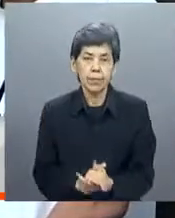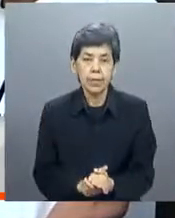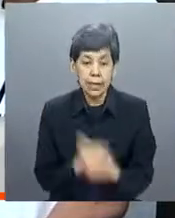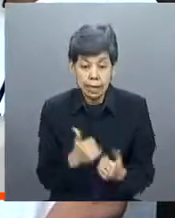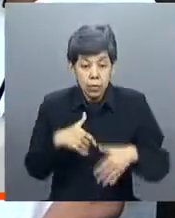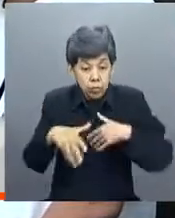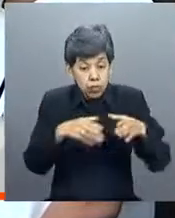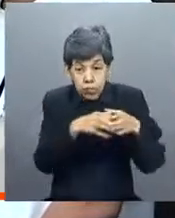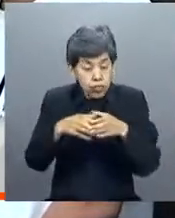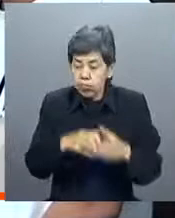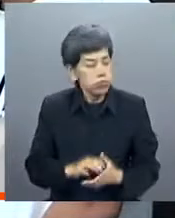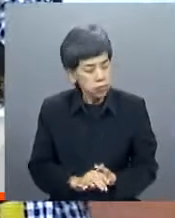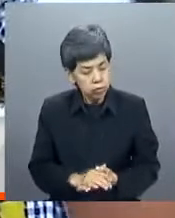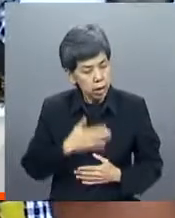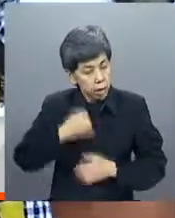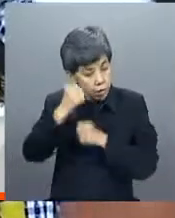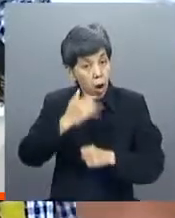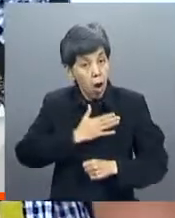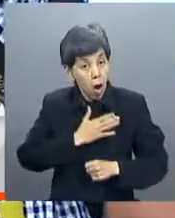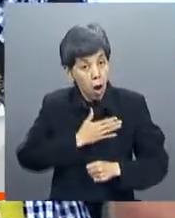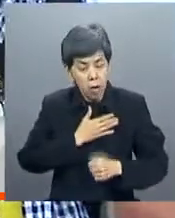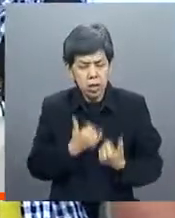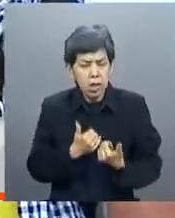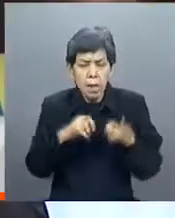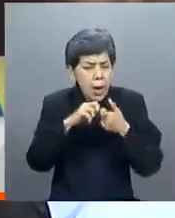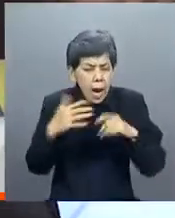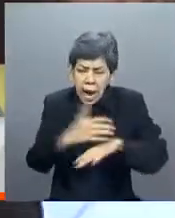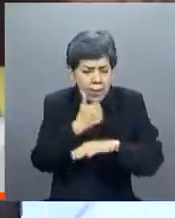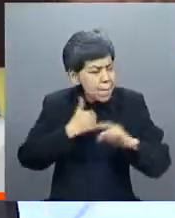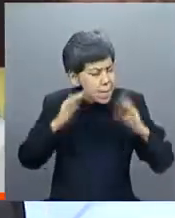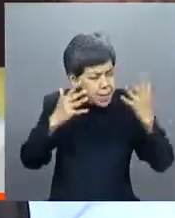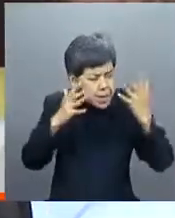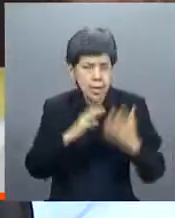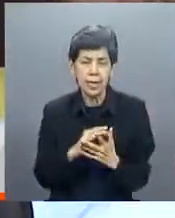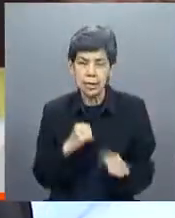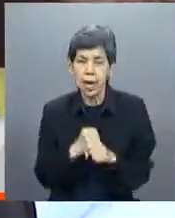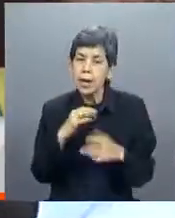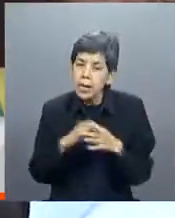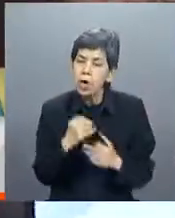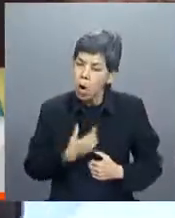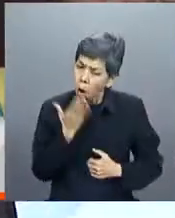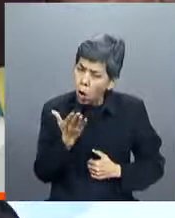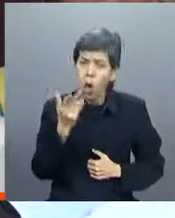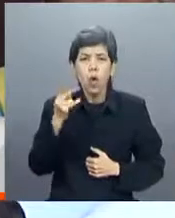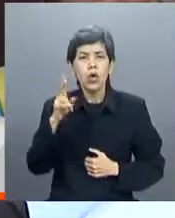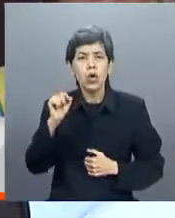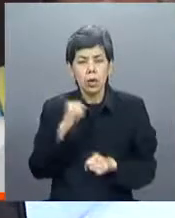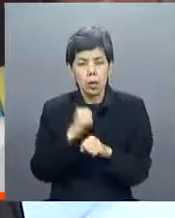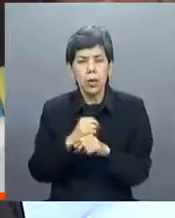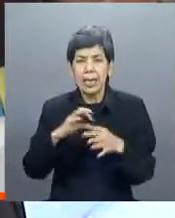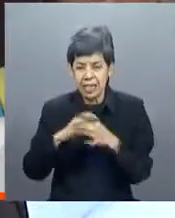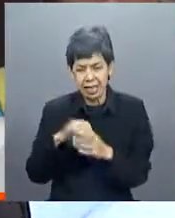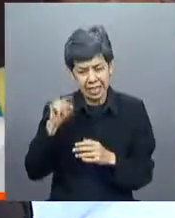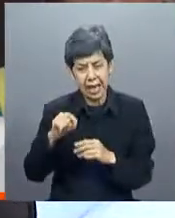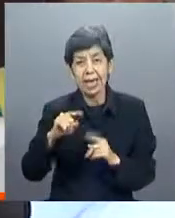แต่ชาวบ้านกลุ่มนี้ยืนยันว่าการเคลื่อนไหวครั้งนี้ไม่มีประเด็นทางการเมืองค่ะมีแต่การขอให้คสช.ยกเลิก